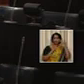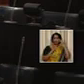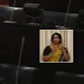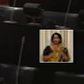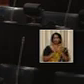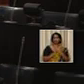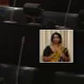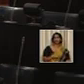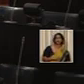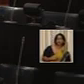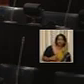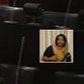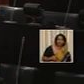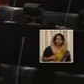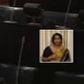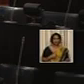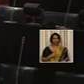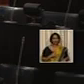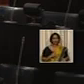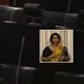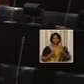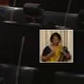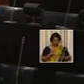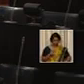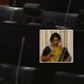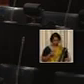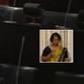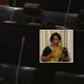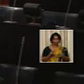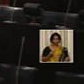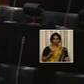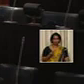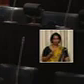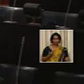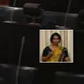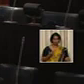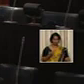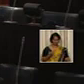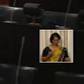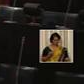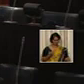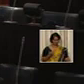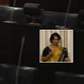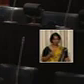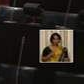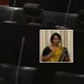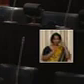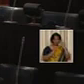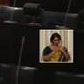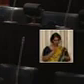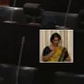विशाल वशेन कथाकराने समहार यूट्यूब नालिका ते संबंधे बहुम सल्ली अरगेन लक्ष्य कमार देख अरगेन प्रोग्राम